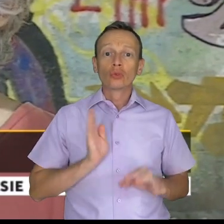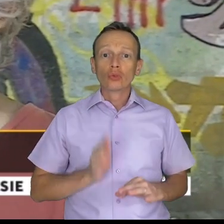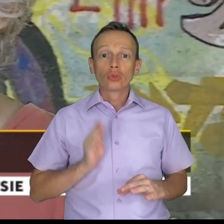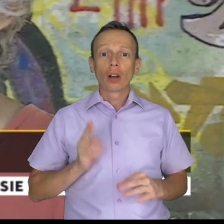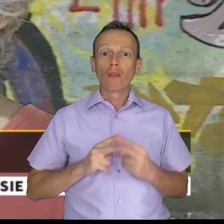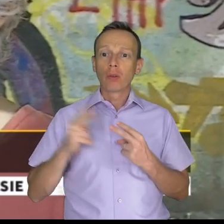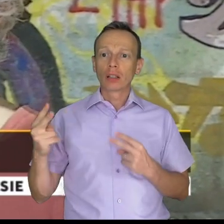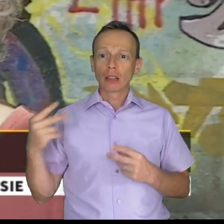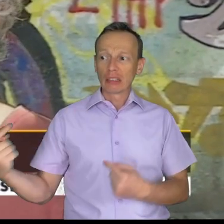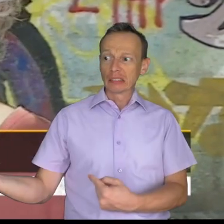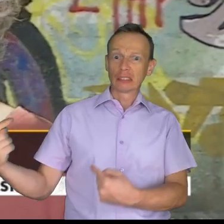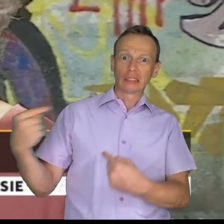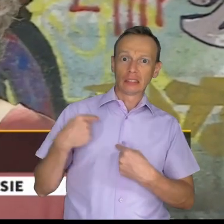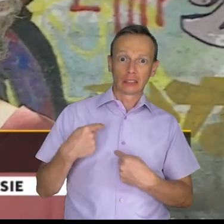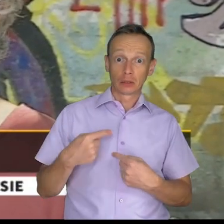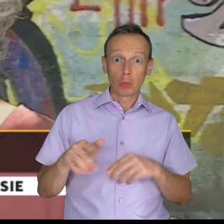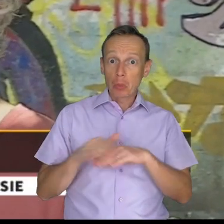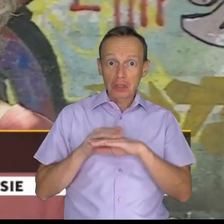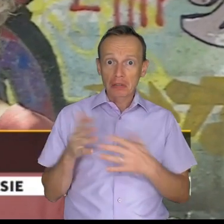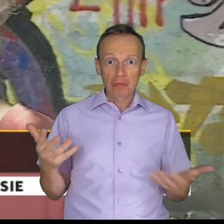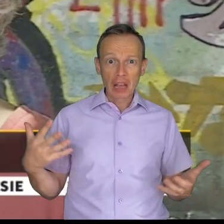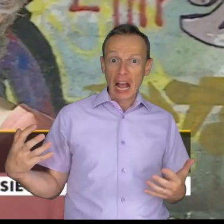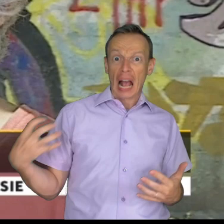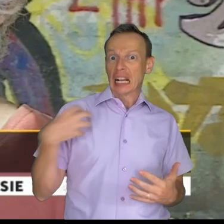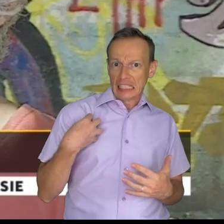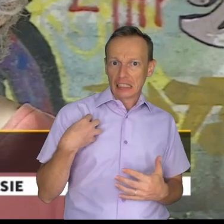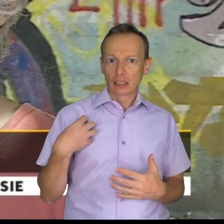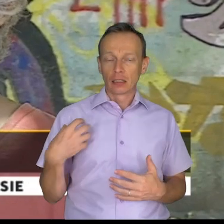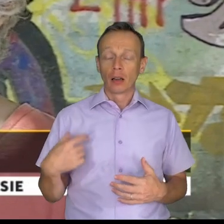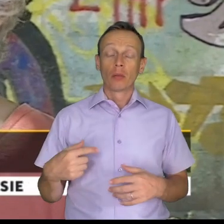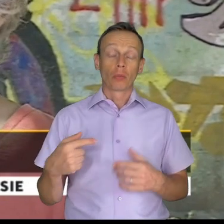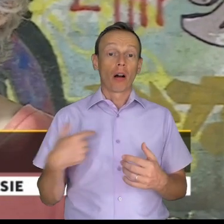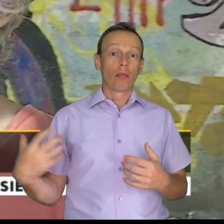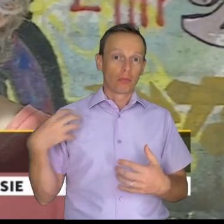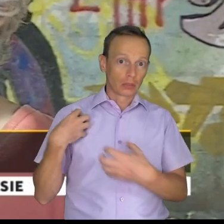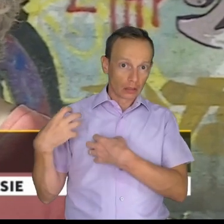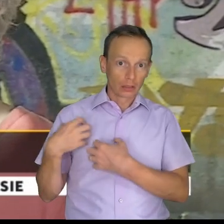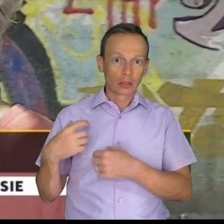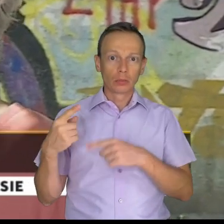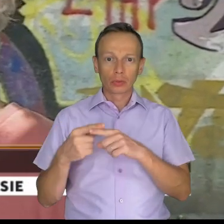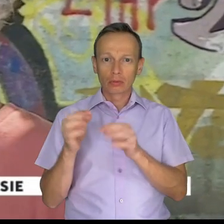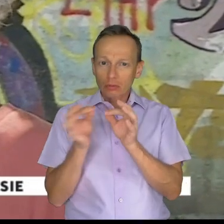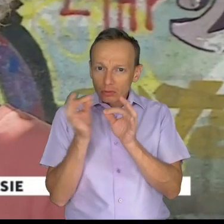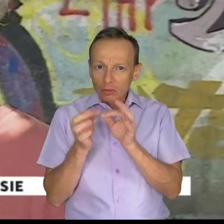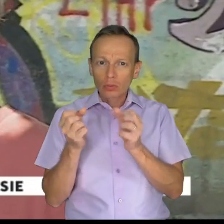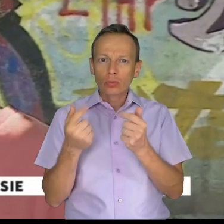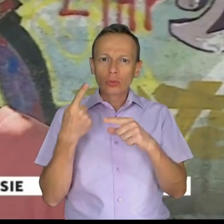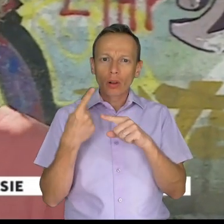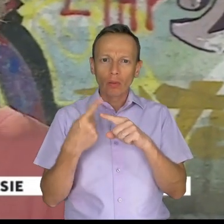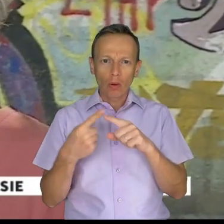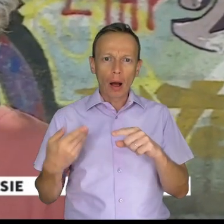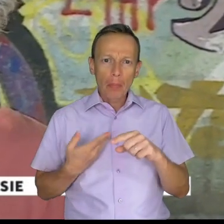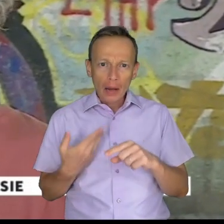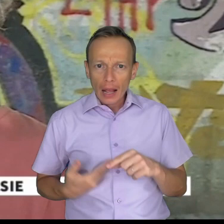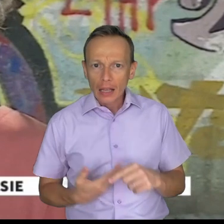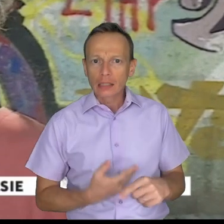Et à ce moment-là, les chiens des voisins, ils sont venus vers moi et ils m'ont attaqué sans aucune raison. Suite à ça, donc, j'ai été mordue. J'ai eu un point de suture,